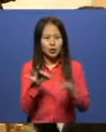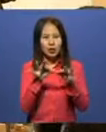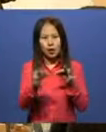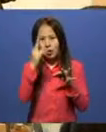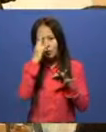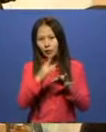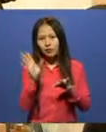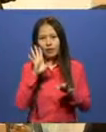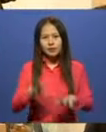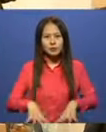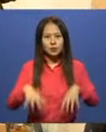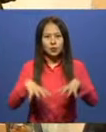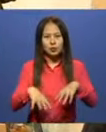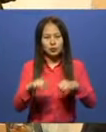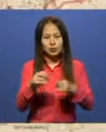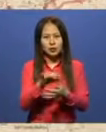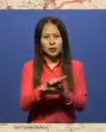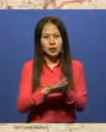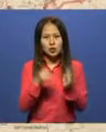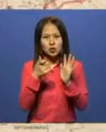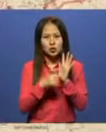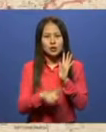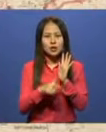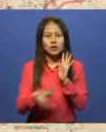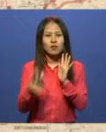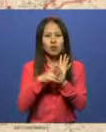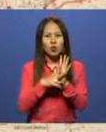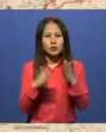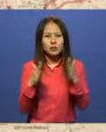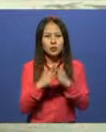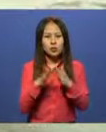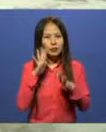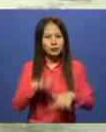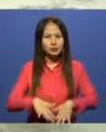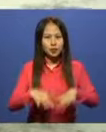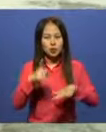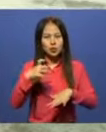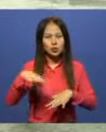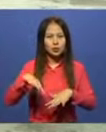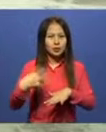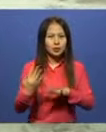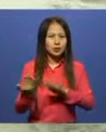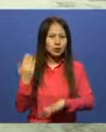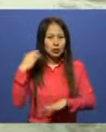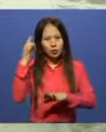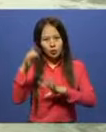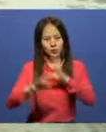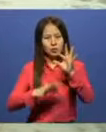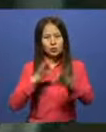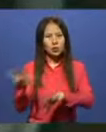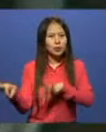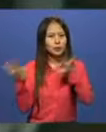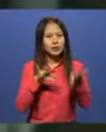да су сору жұмыстары жүргізілуде. Өңірдегі 168 үйдің 144-нен су кетті. Ал өткен тәулік облыс тұрғындары көшірілген